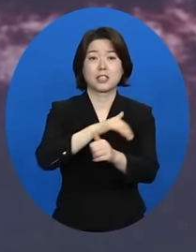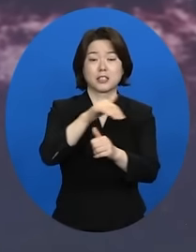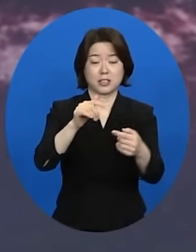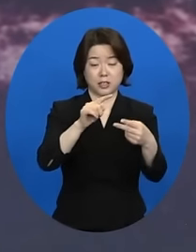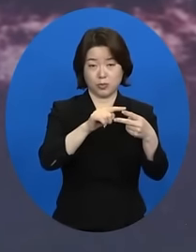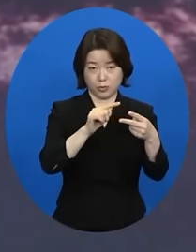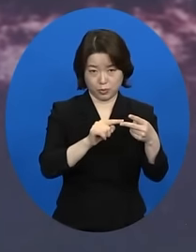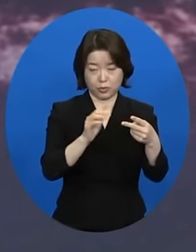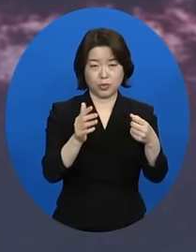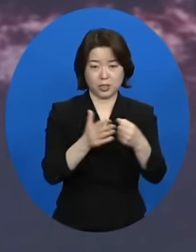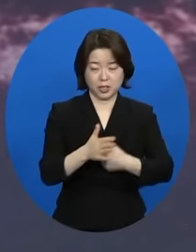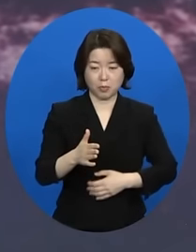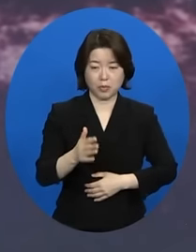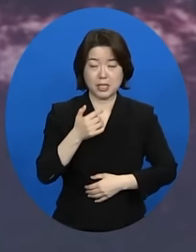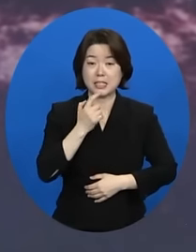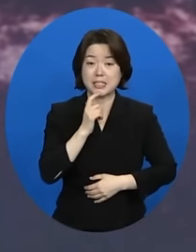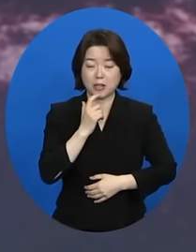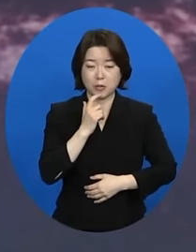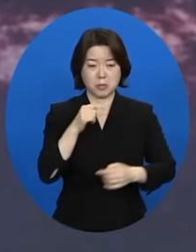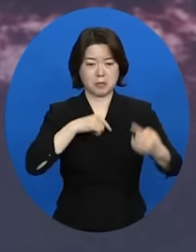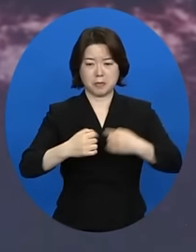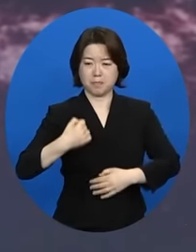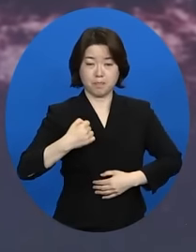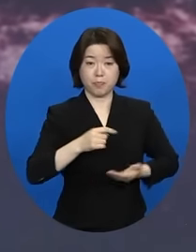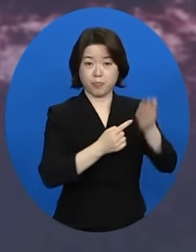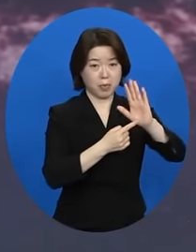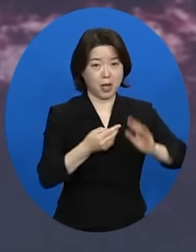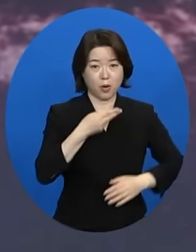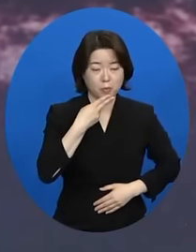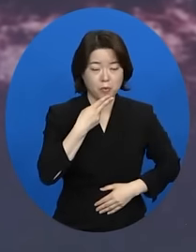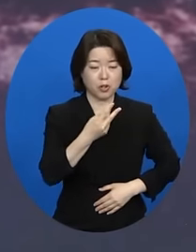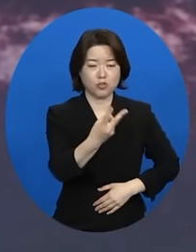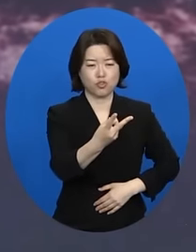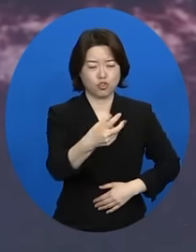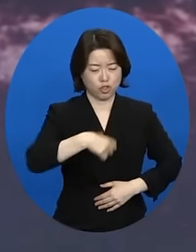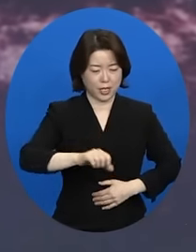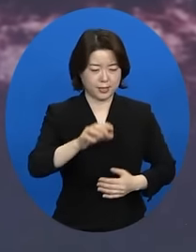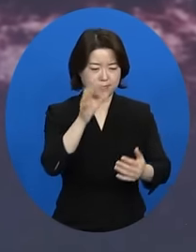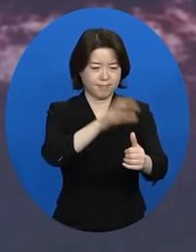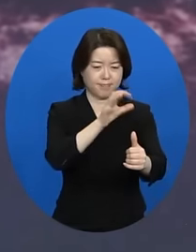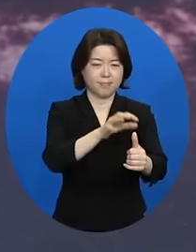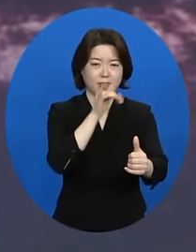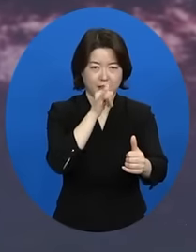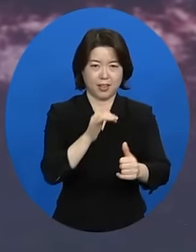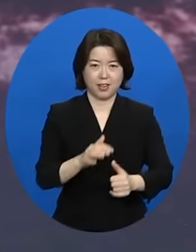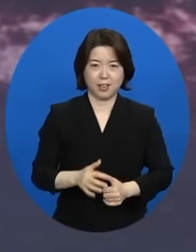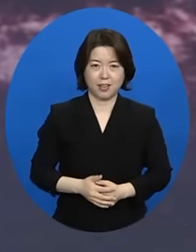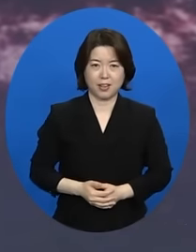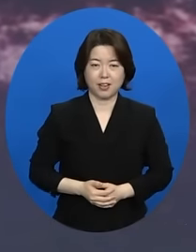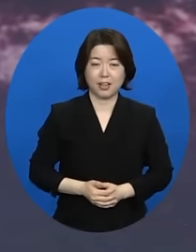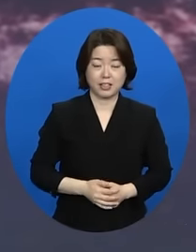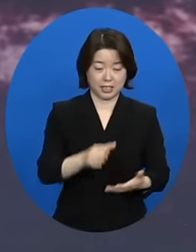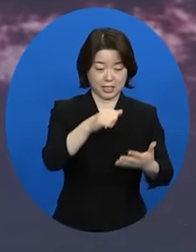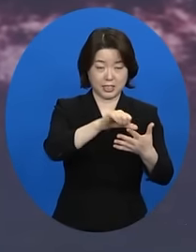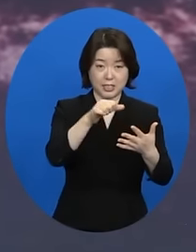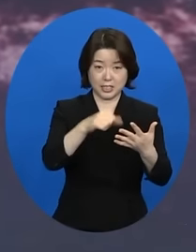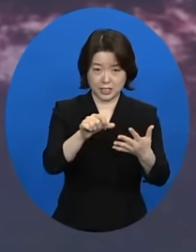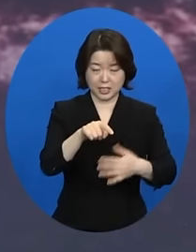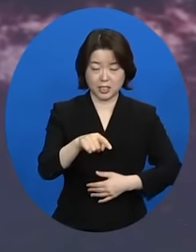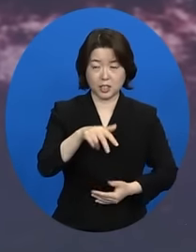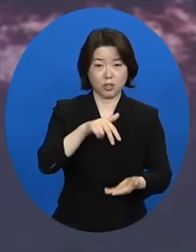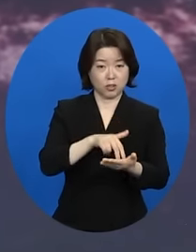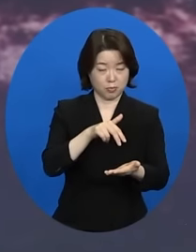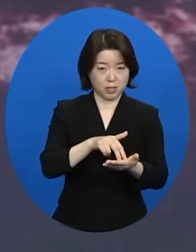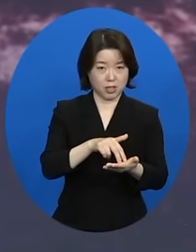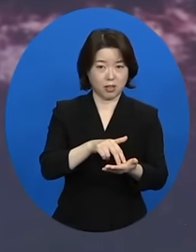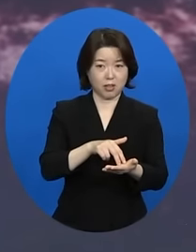이 야곱은 리더십을 발휘하지 않고 그냥 그 두 아들들만 책망을 하는 거예요. 그러니 사실 이 시므온과 레위의